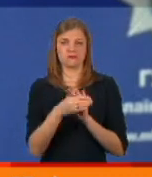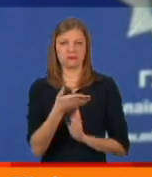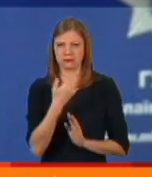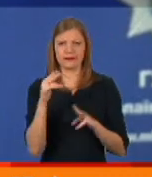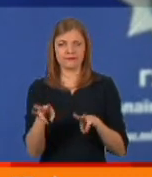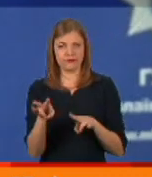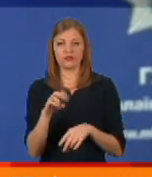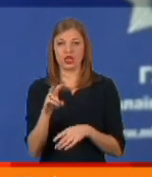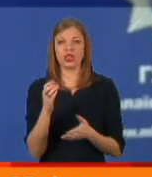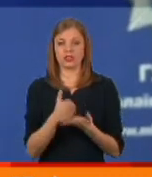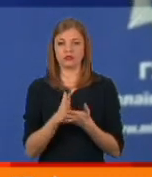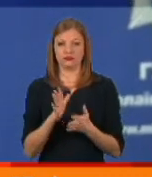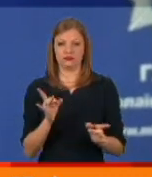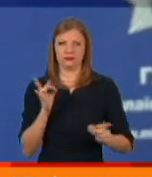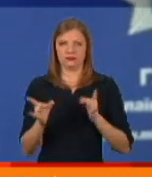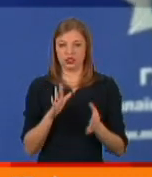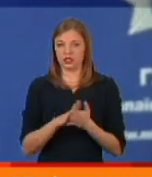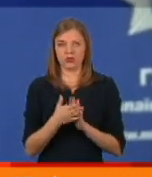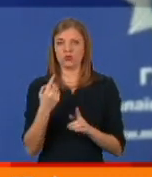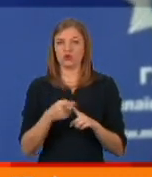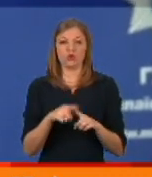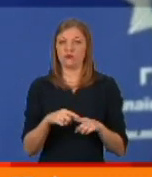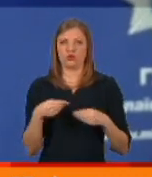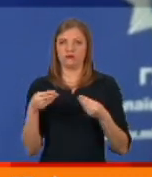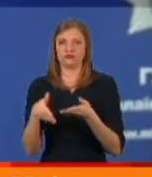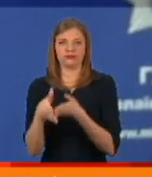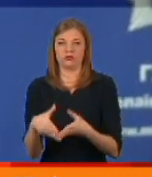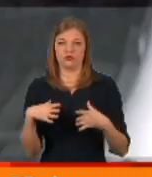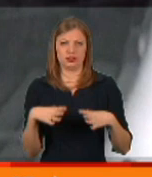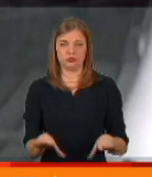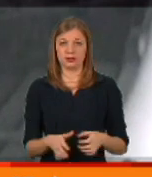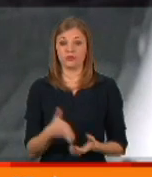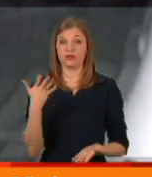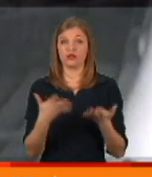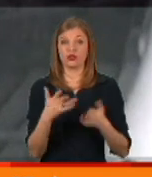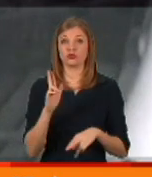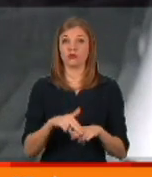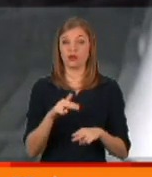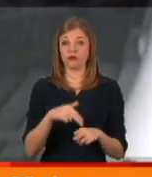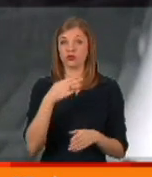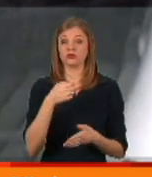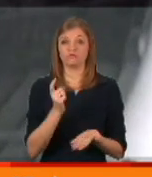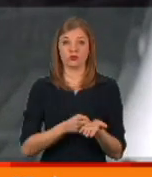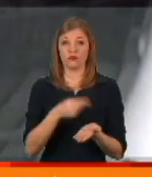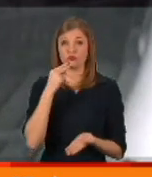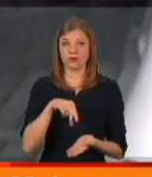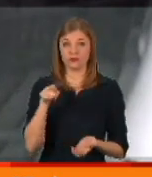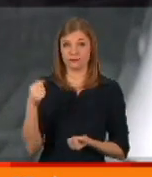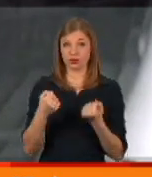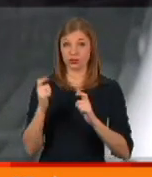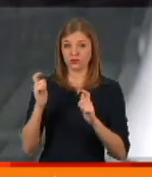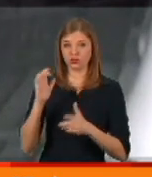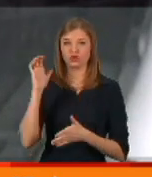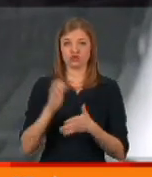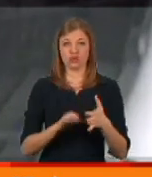але знаходився в стресовому стані, тому не надавав допомогу постраждалим. Якщо правоохоронці доведуть провину водія вантажівки